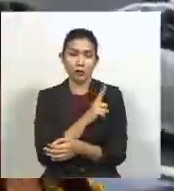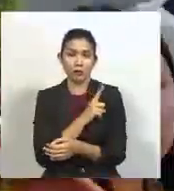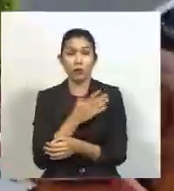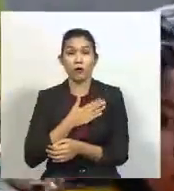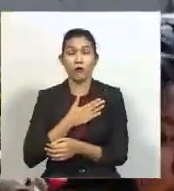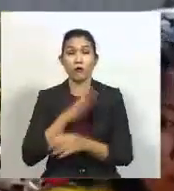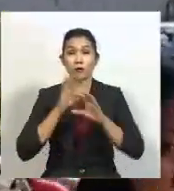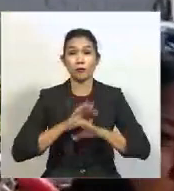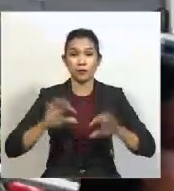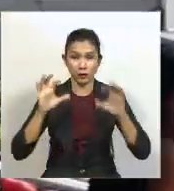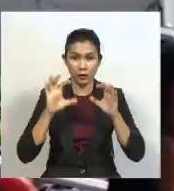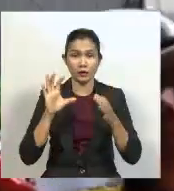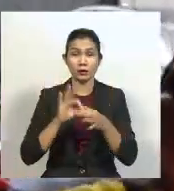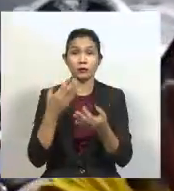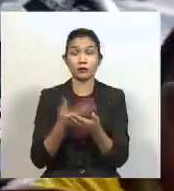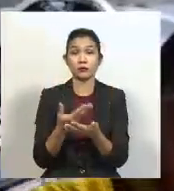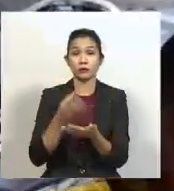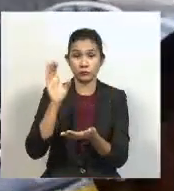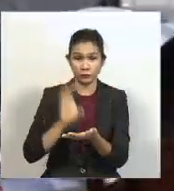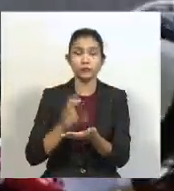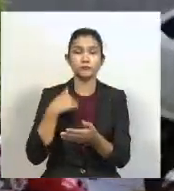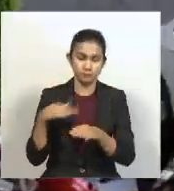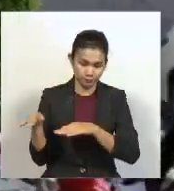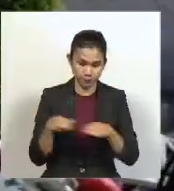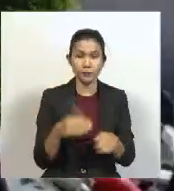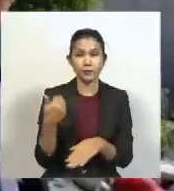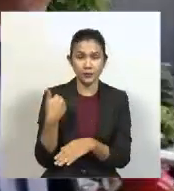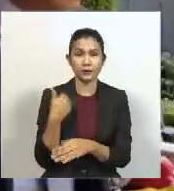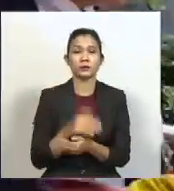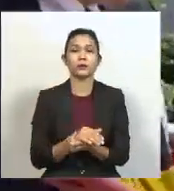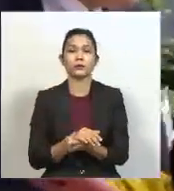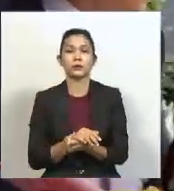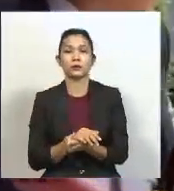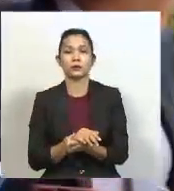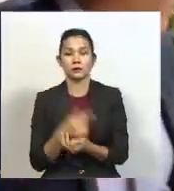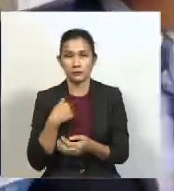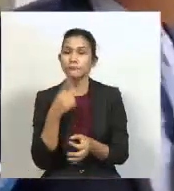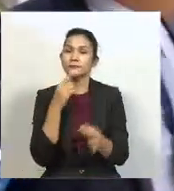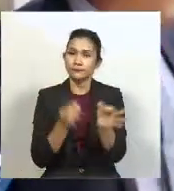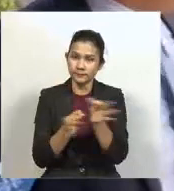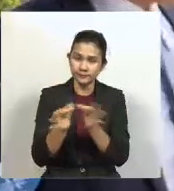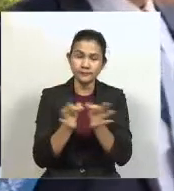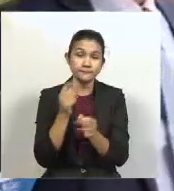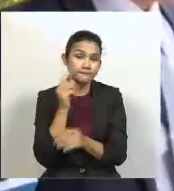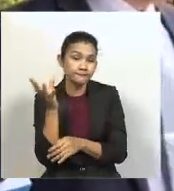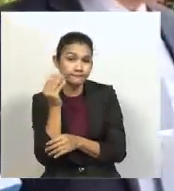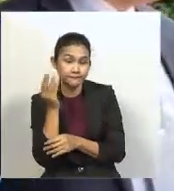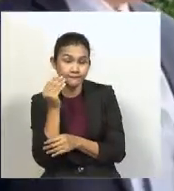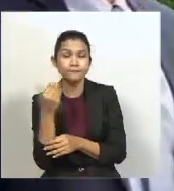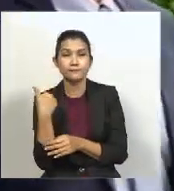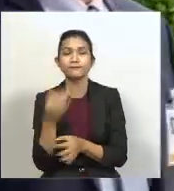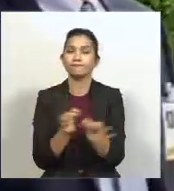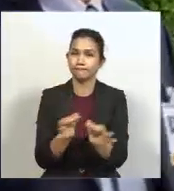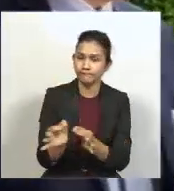ทางรัฐบาลที่เกี่ยวกับงบประมาณแต่เราก็เตรียมทุกเรื่องนะครับแล้วก็จะชี้แจงแล้วก็รับฟังนะครับรับ